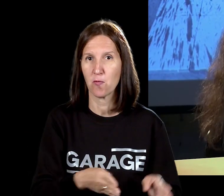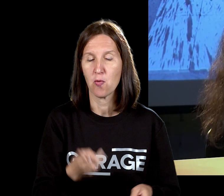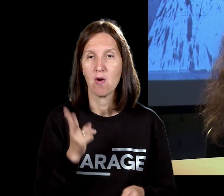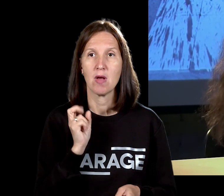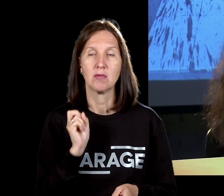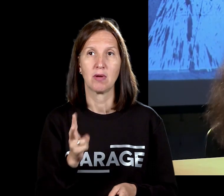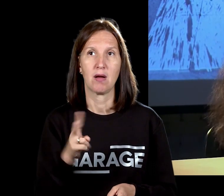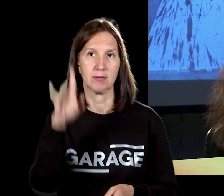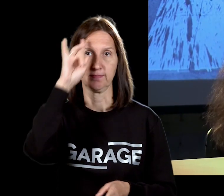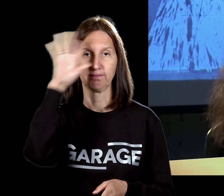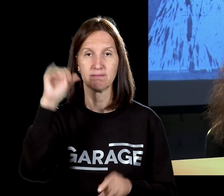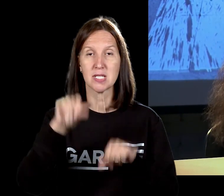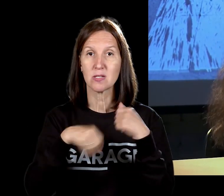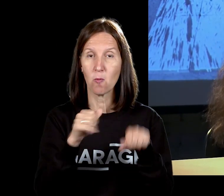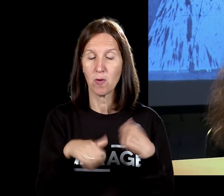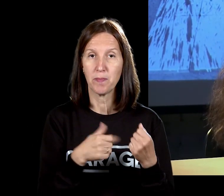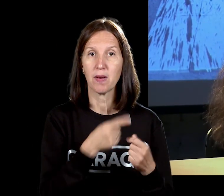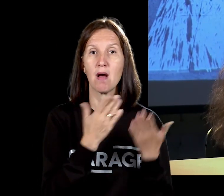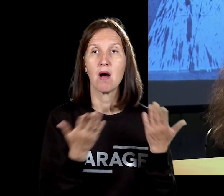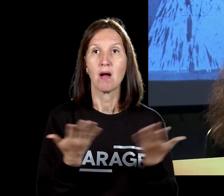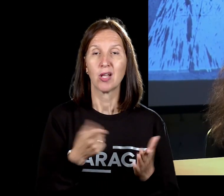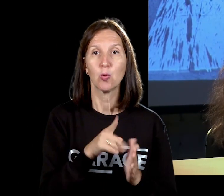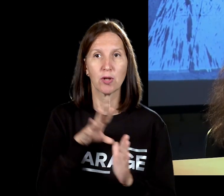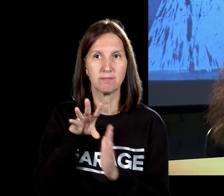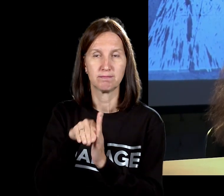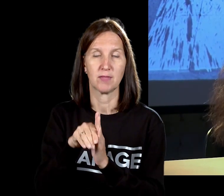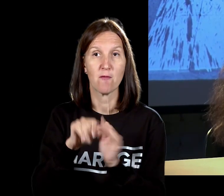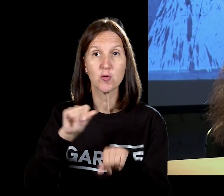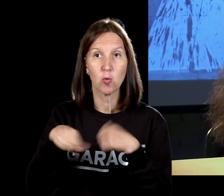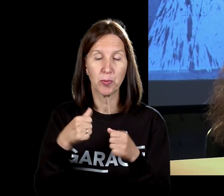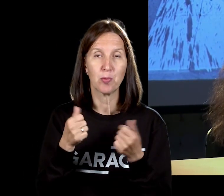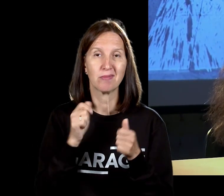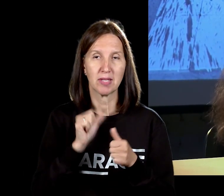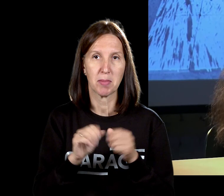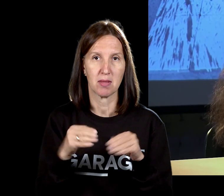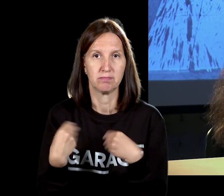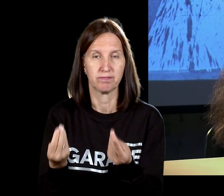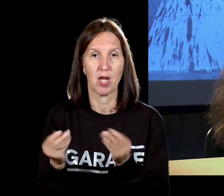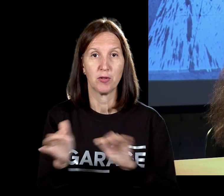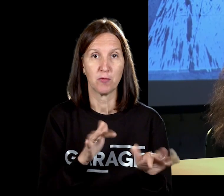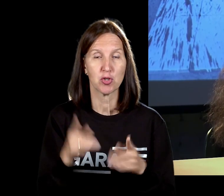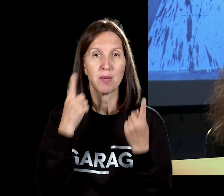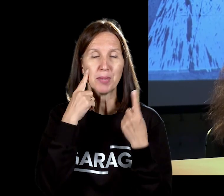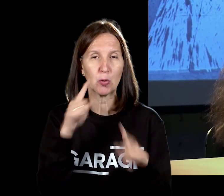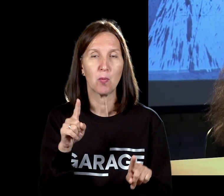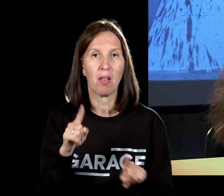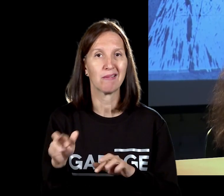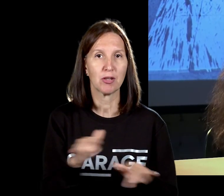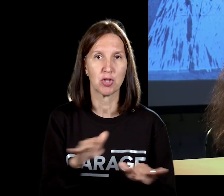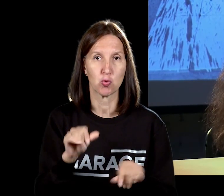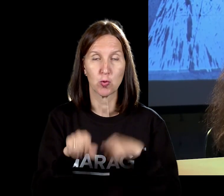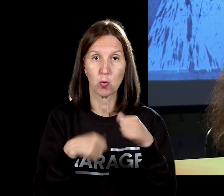как скульптор, который внес движение в скульптуру, который придумал кинетическую скульптуру, который стал работать в скульптуре с